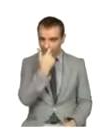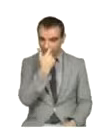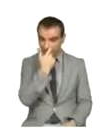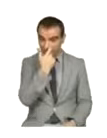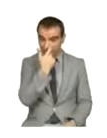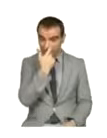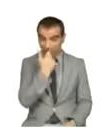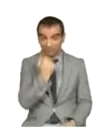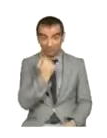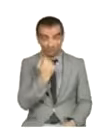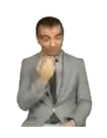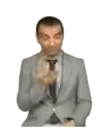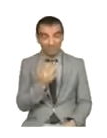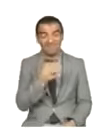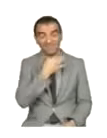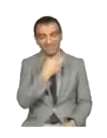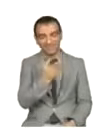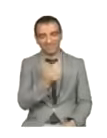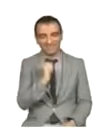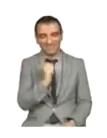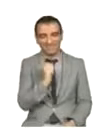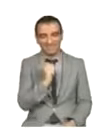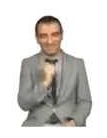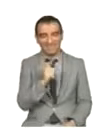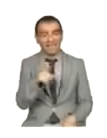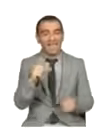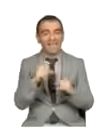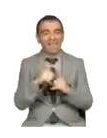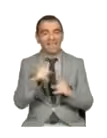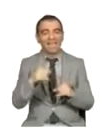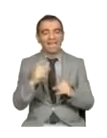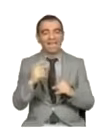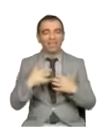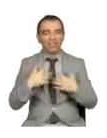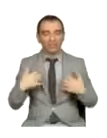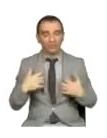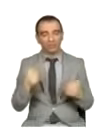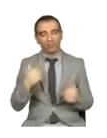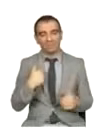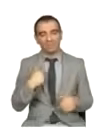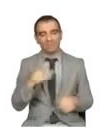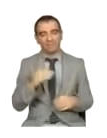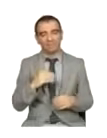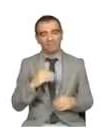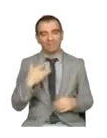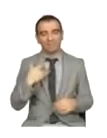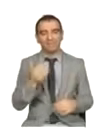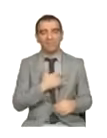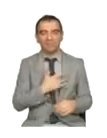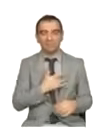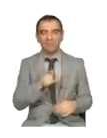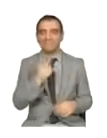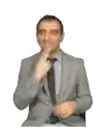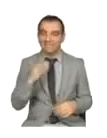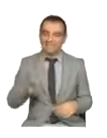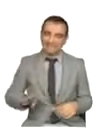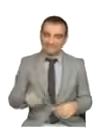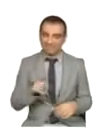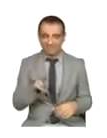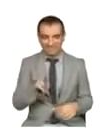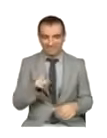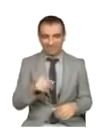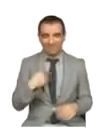Aa, peki tamam, teşekkür ederiz. Dilek Cesur bizim çok, zaten. Evet. Bizim canımız. Çok teşekkür bizim ediyorum. Çok